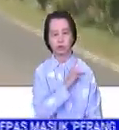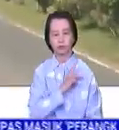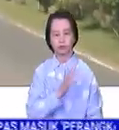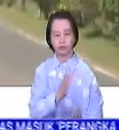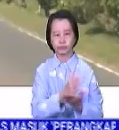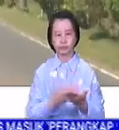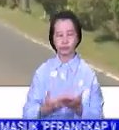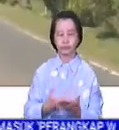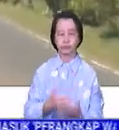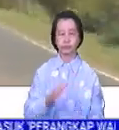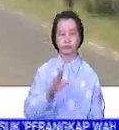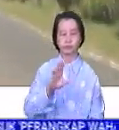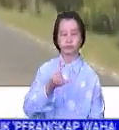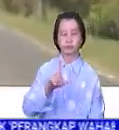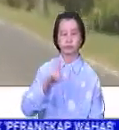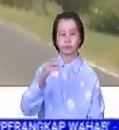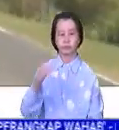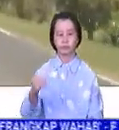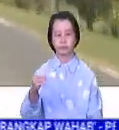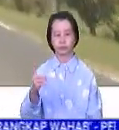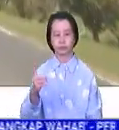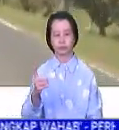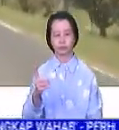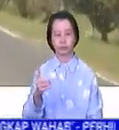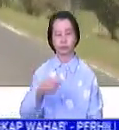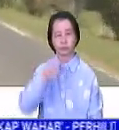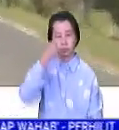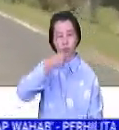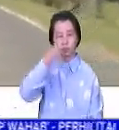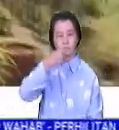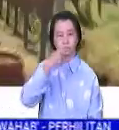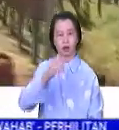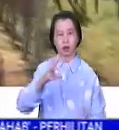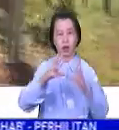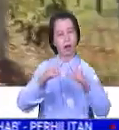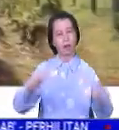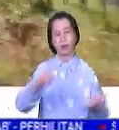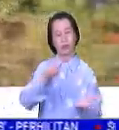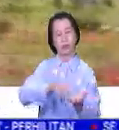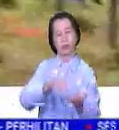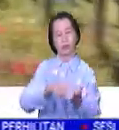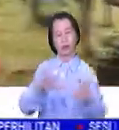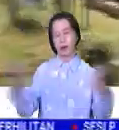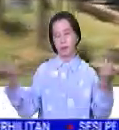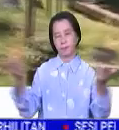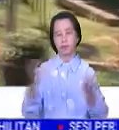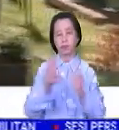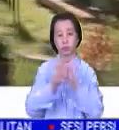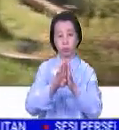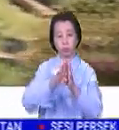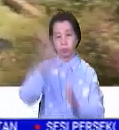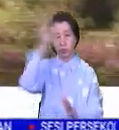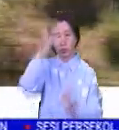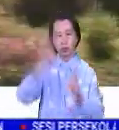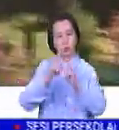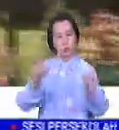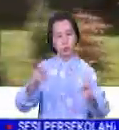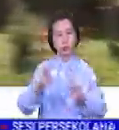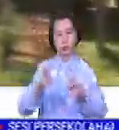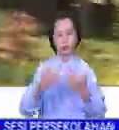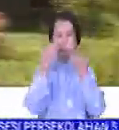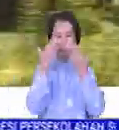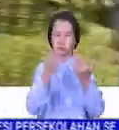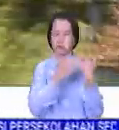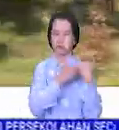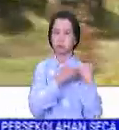bersatu Malaysia Bersatulah dat Abdul Hakim gulam Hasan berkata pelupusan sebagian pinjaman Ini bukti kerajaan sangat menghargai